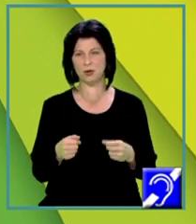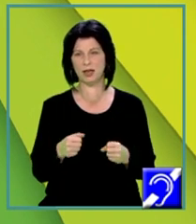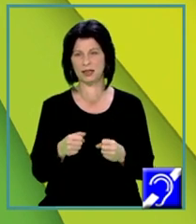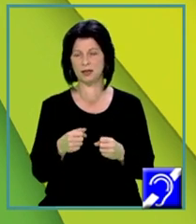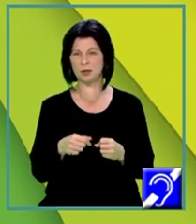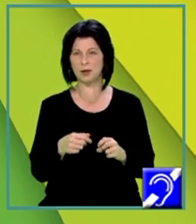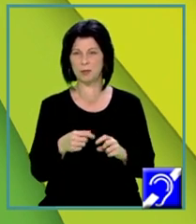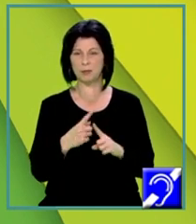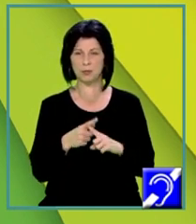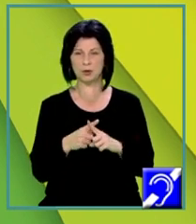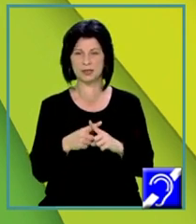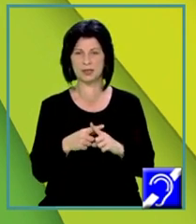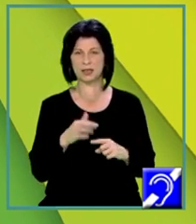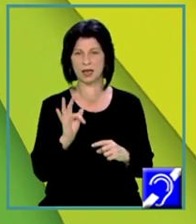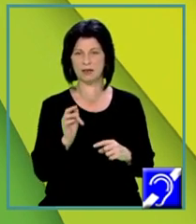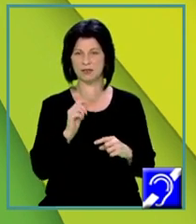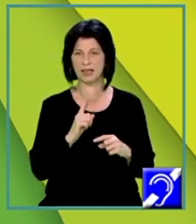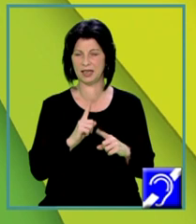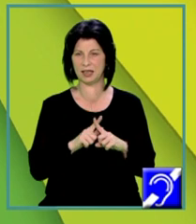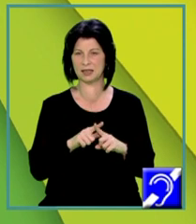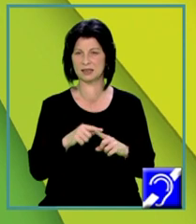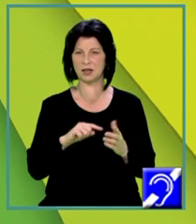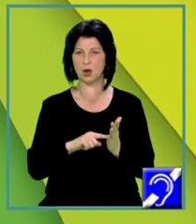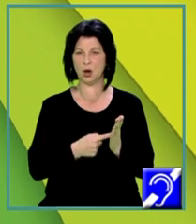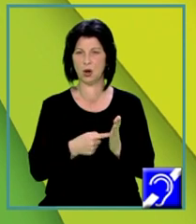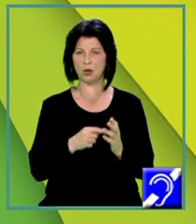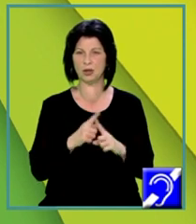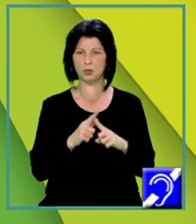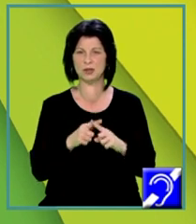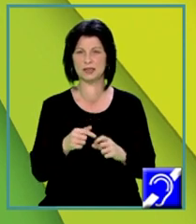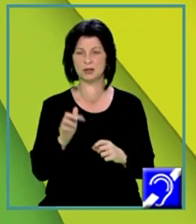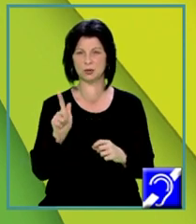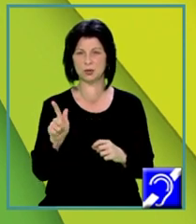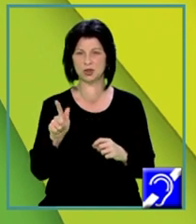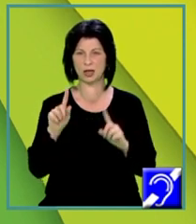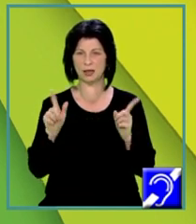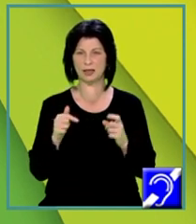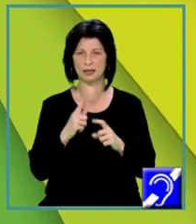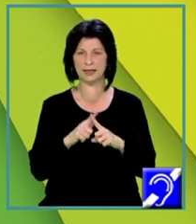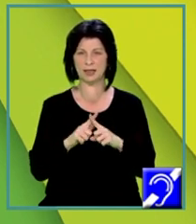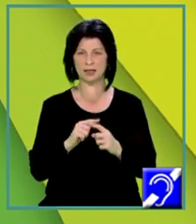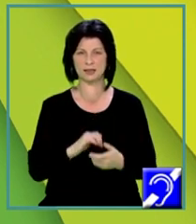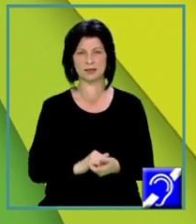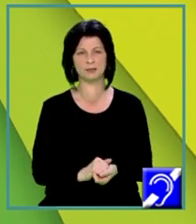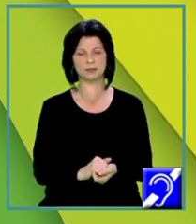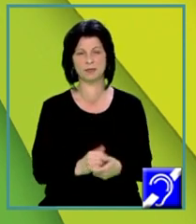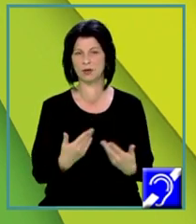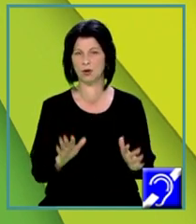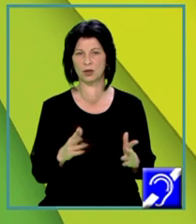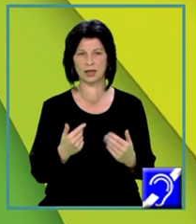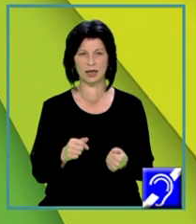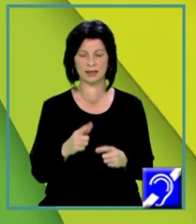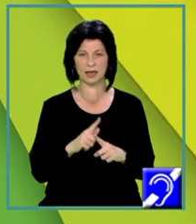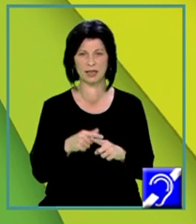proprietățile necesare operațiilor plus puncte adunare și înmulțire de funcții care momentan înseamnă altceva decât